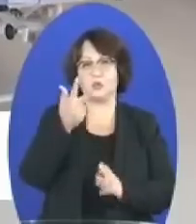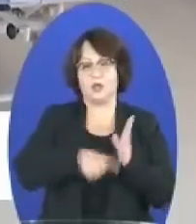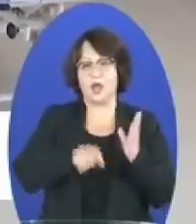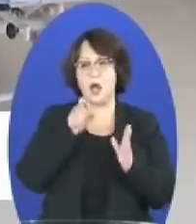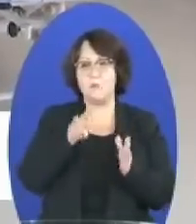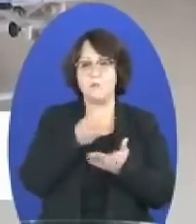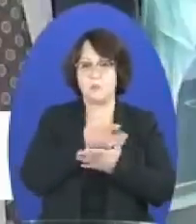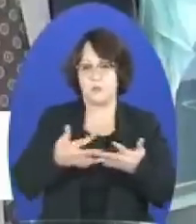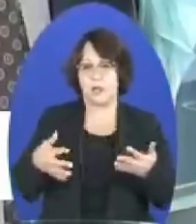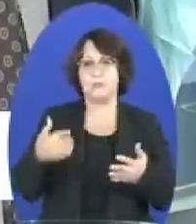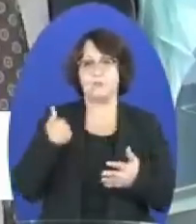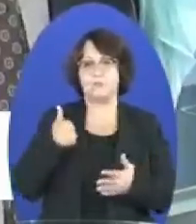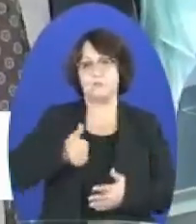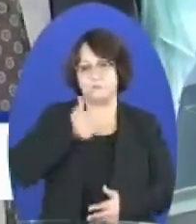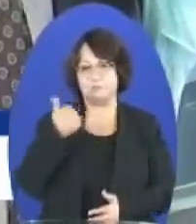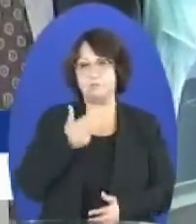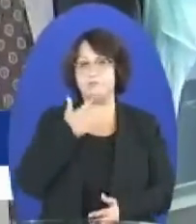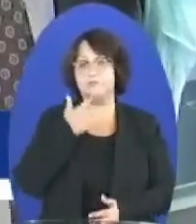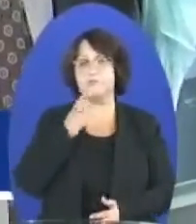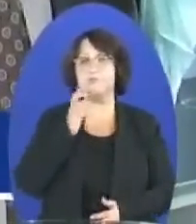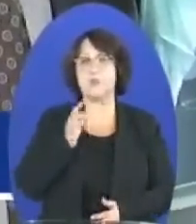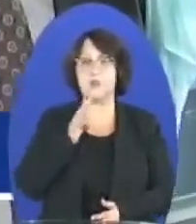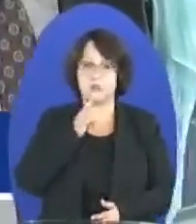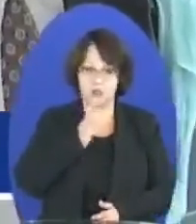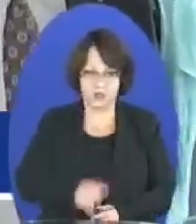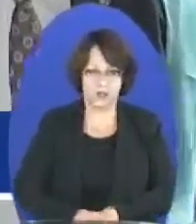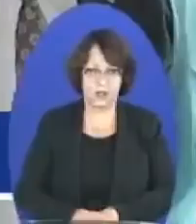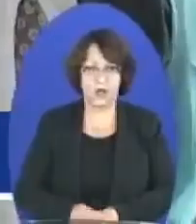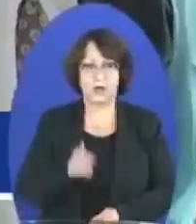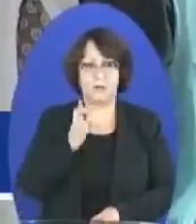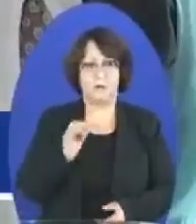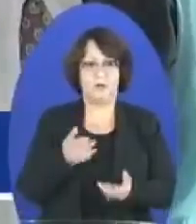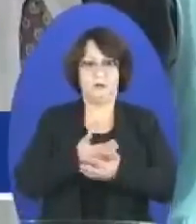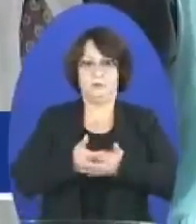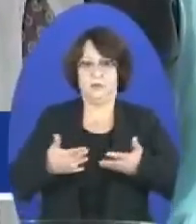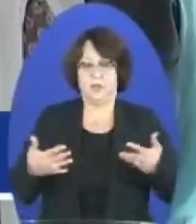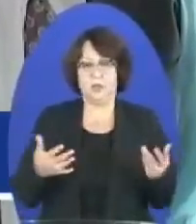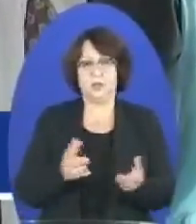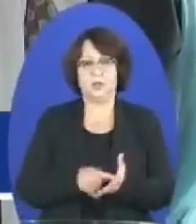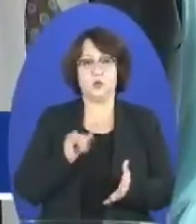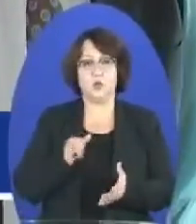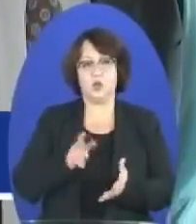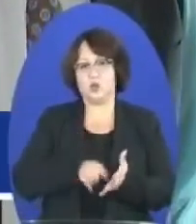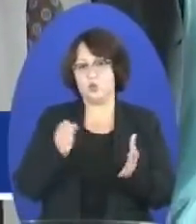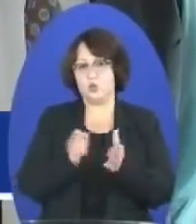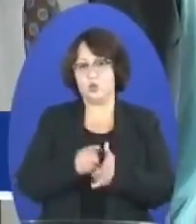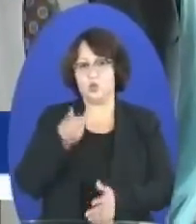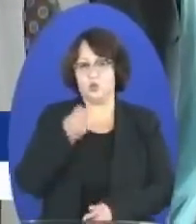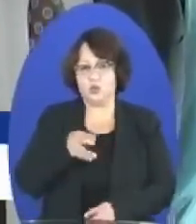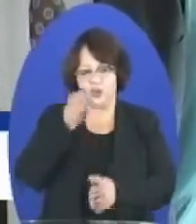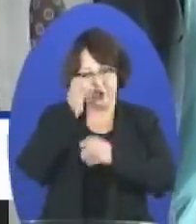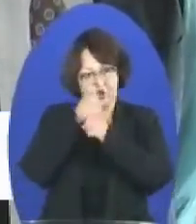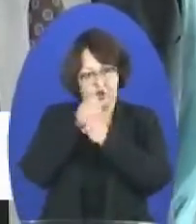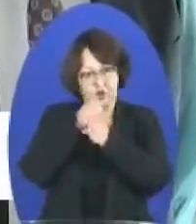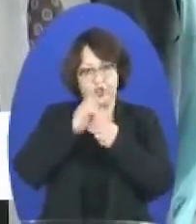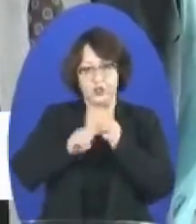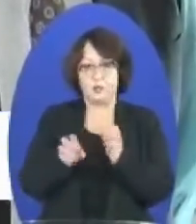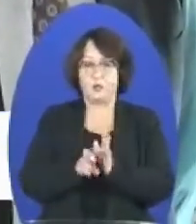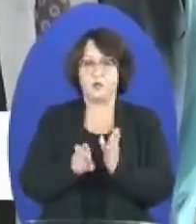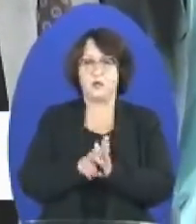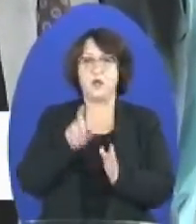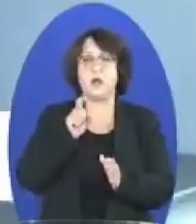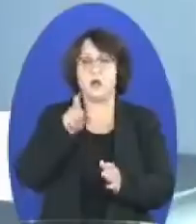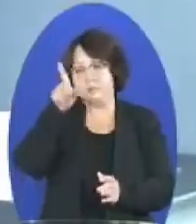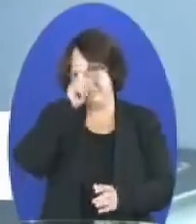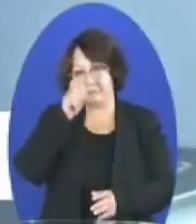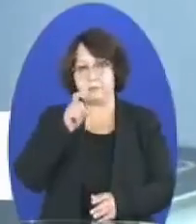байна. Багаж тоног төхөөрөмжөөр хангагдсан шаардлагатай тохиол шинжилгээнүүд хийх боломжтой юм хэд хэдэн эмнэлгүүд